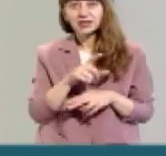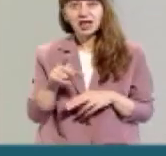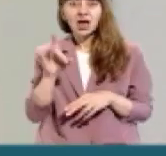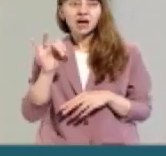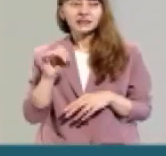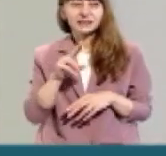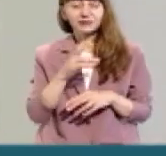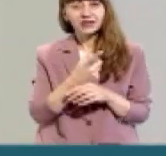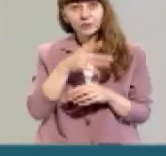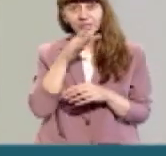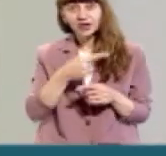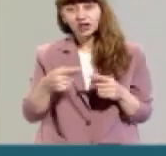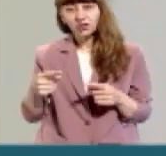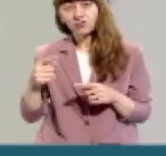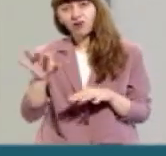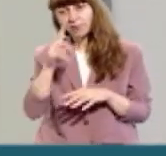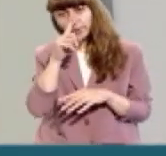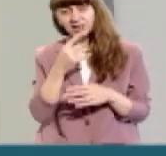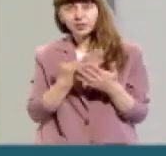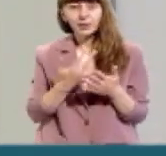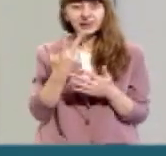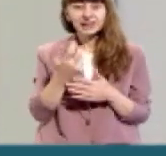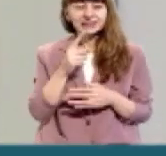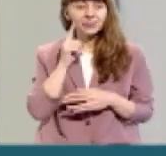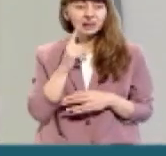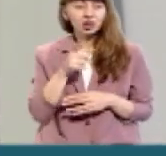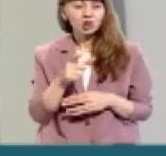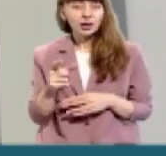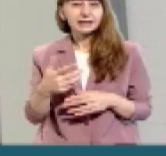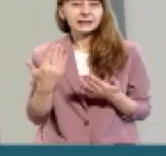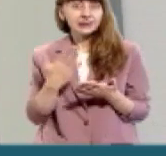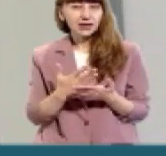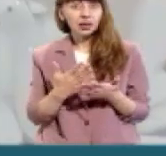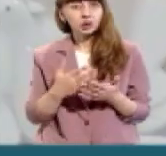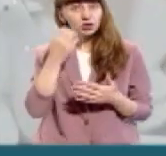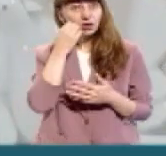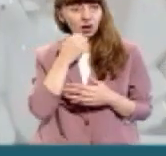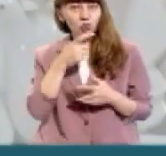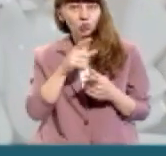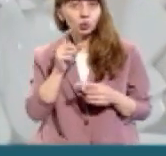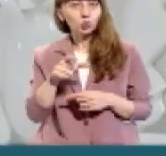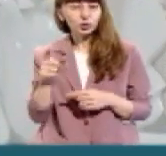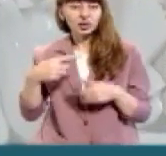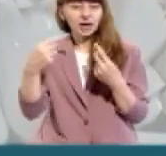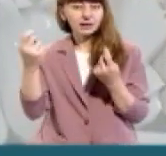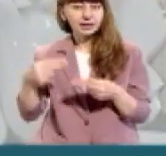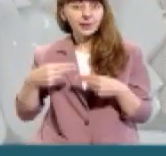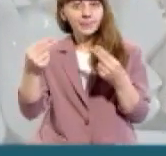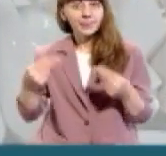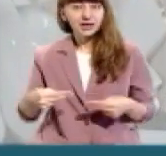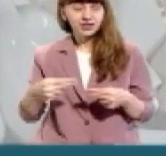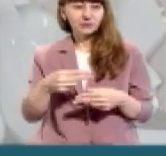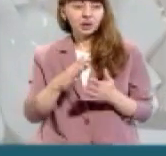В этот период в брак вступают в месяц около 300 молодоженов. Есть и зрелые союзы. К примеру, совсем недавно